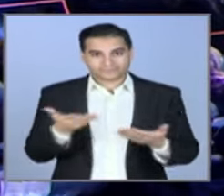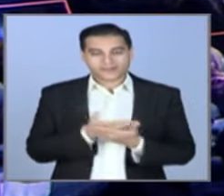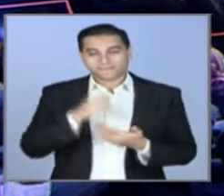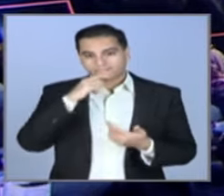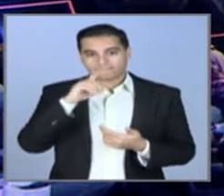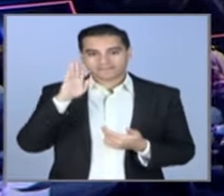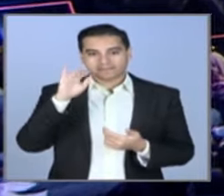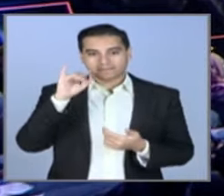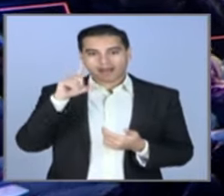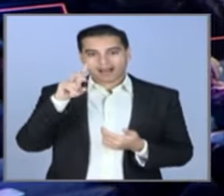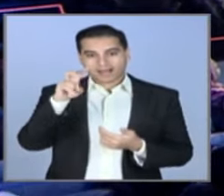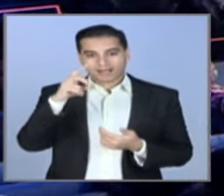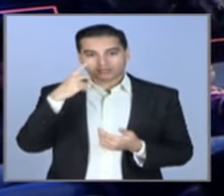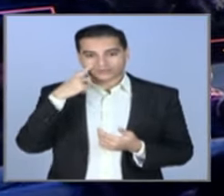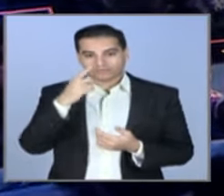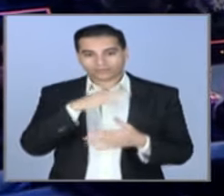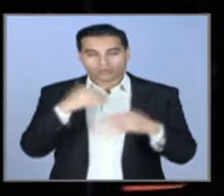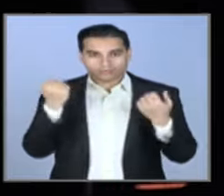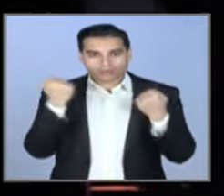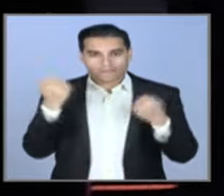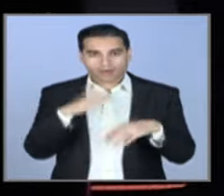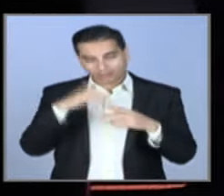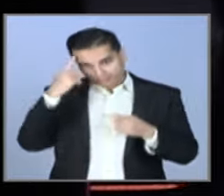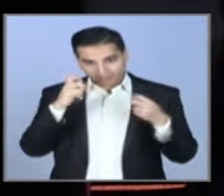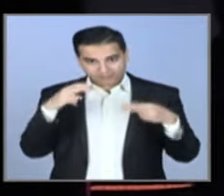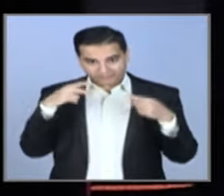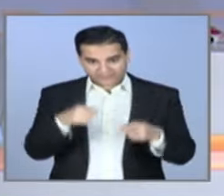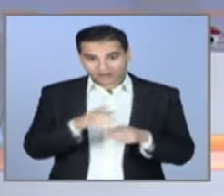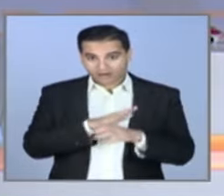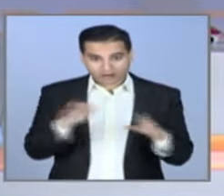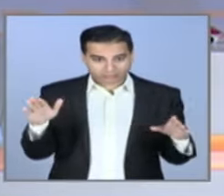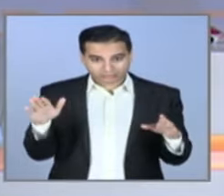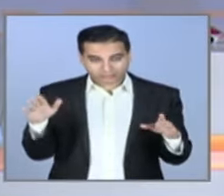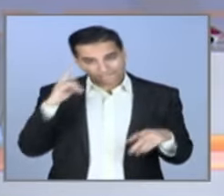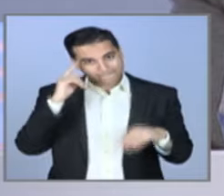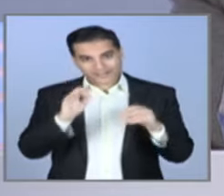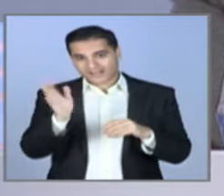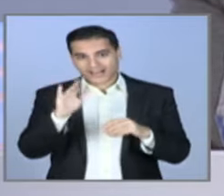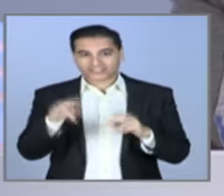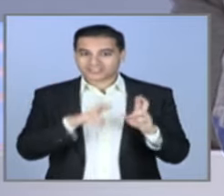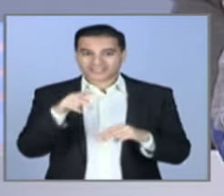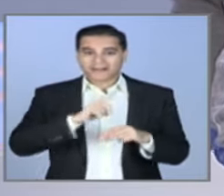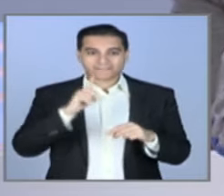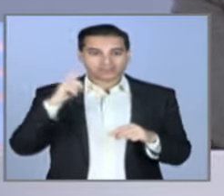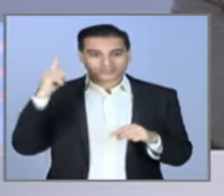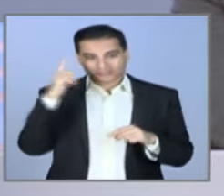بسملة، حد يدربك على تحت الضغط؟ لا خالص، تلاقيش الأسئلة مش صعبة.